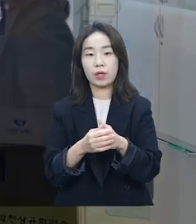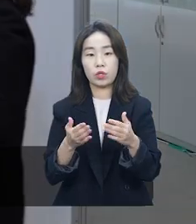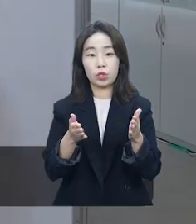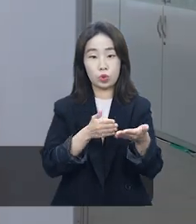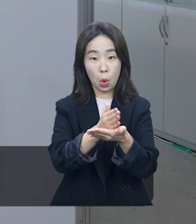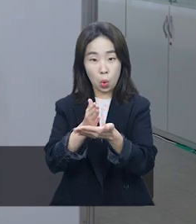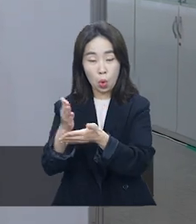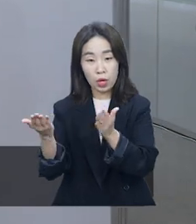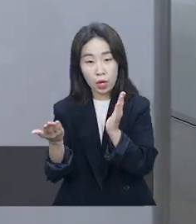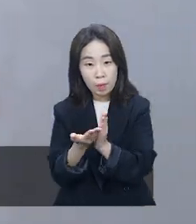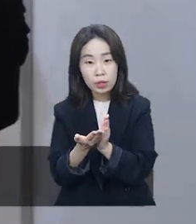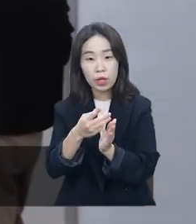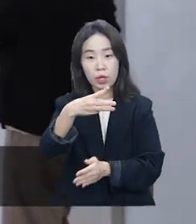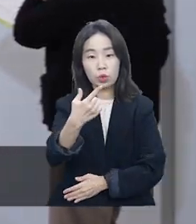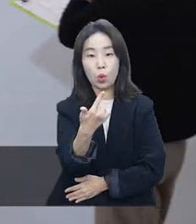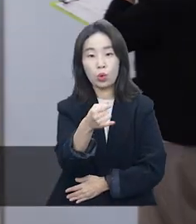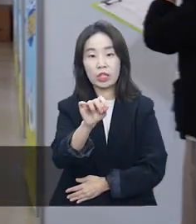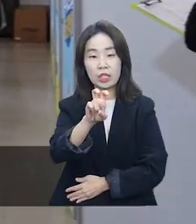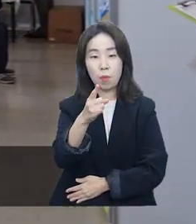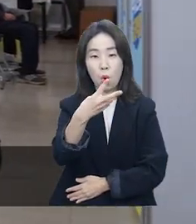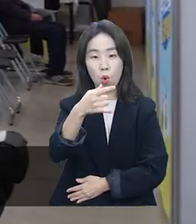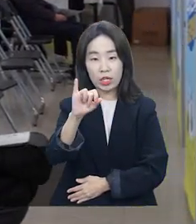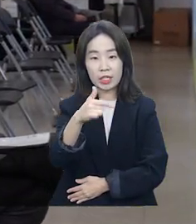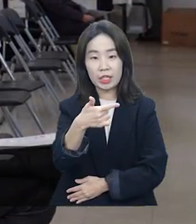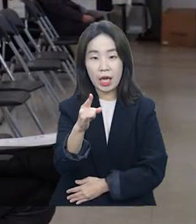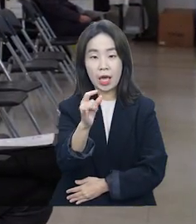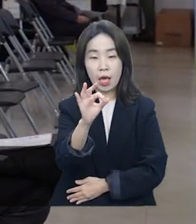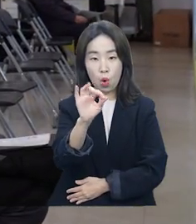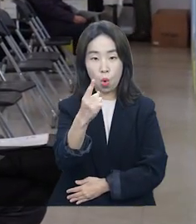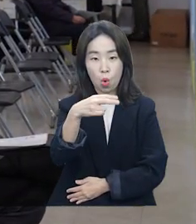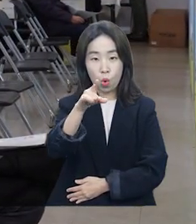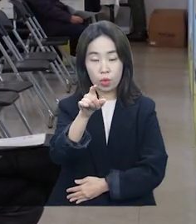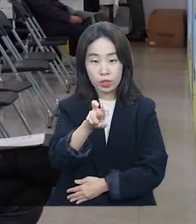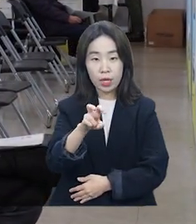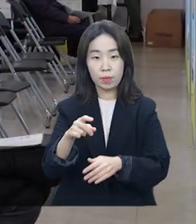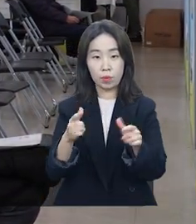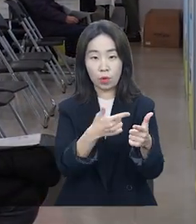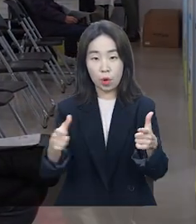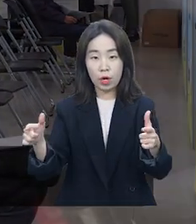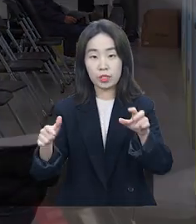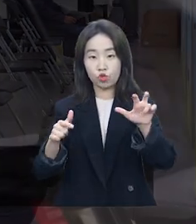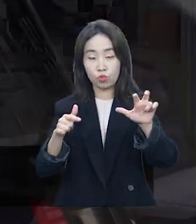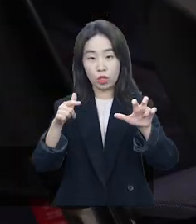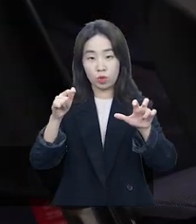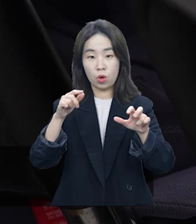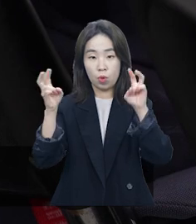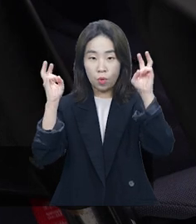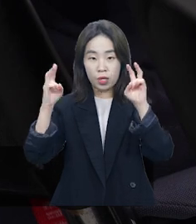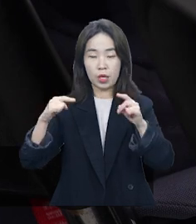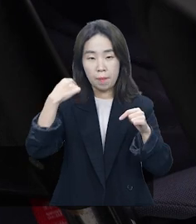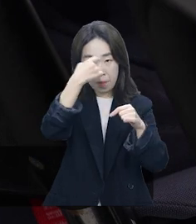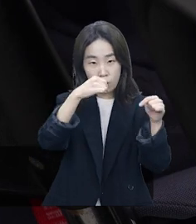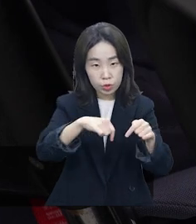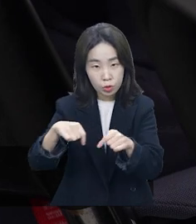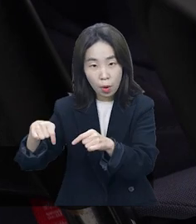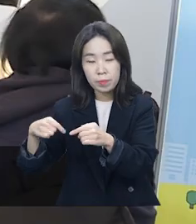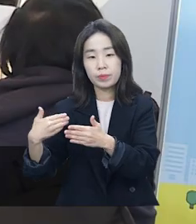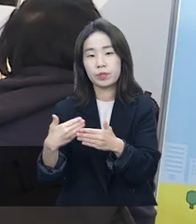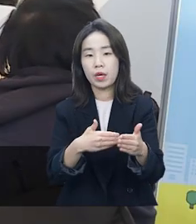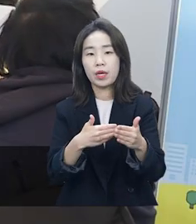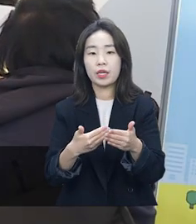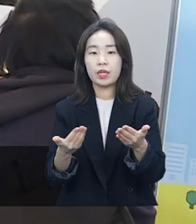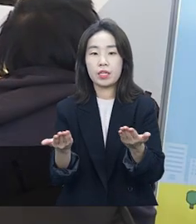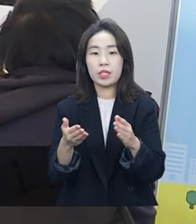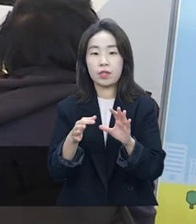전공 분야에 맞춰 토니머리, 오뚜기, 네오샘 등 25개 구인업체가 참여해 1:1 면접을 진행하고